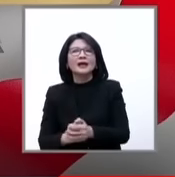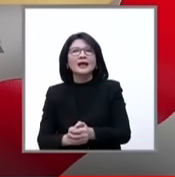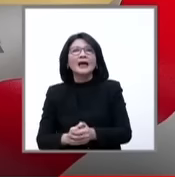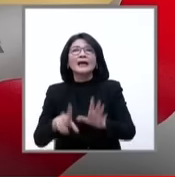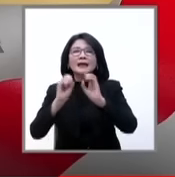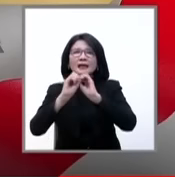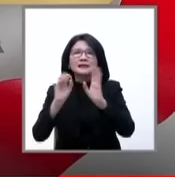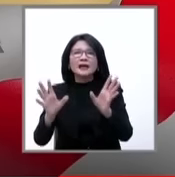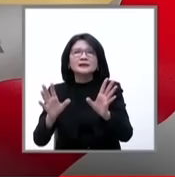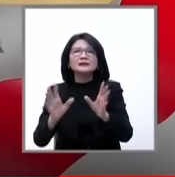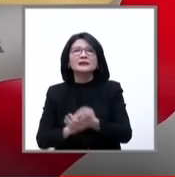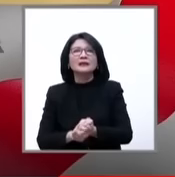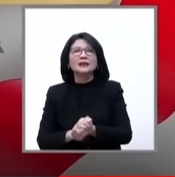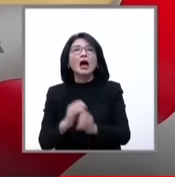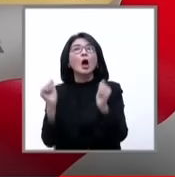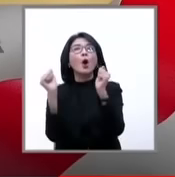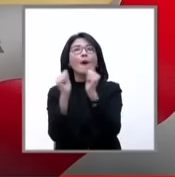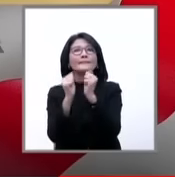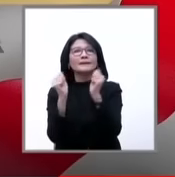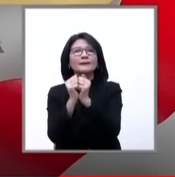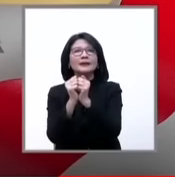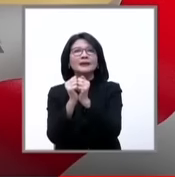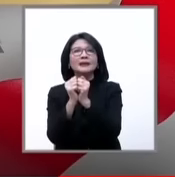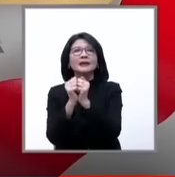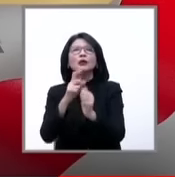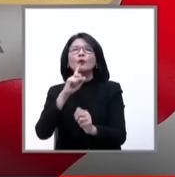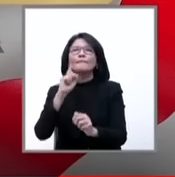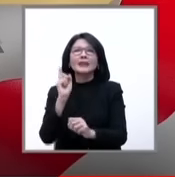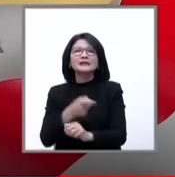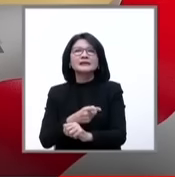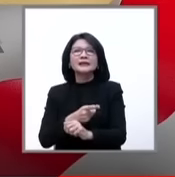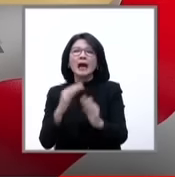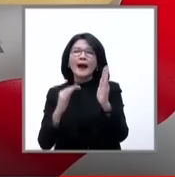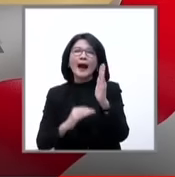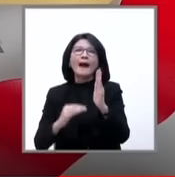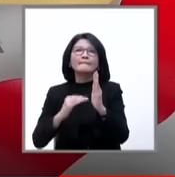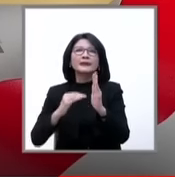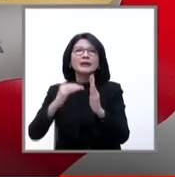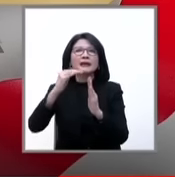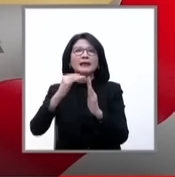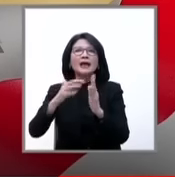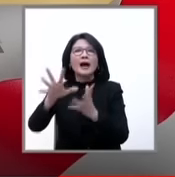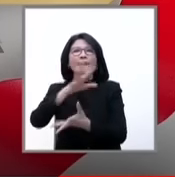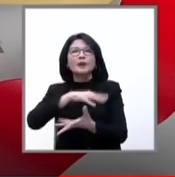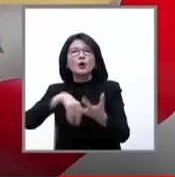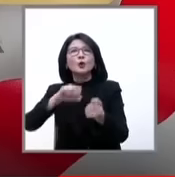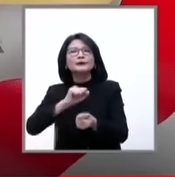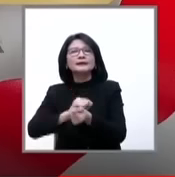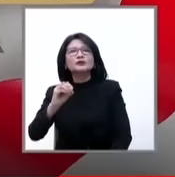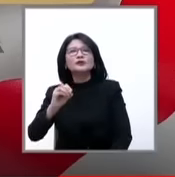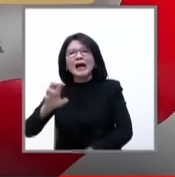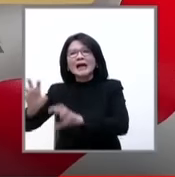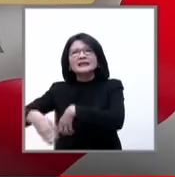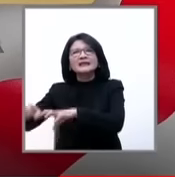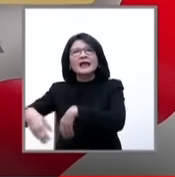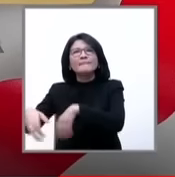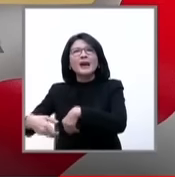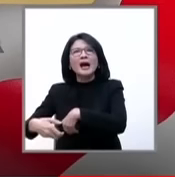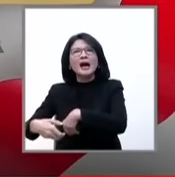klik. Apalagi kalau lebih rumit, bisa tanya kepada kecerdasan buatan. Tetapi kalau karakternya yang kurang